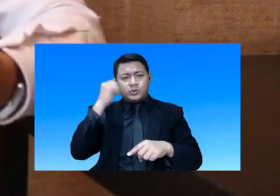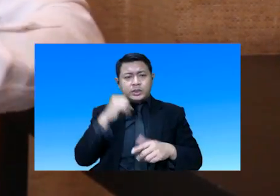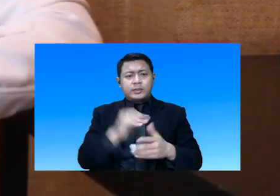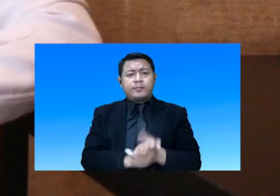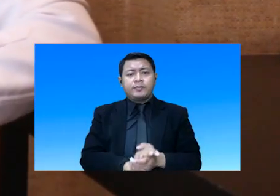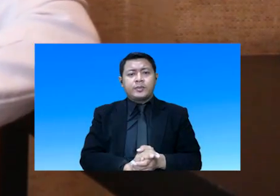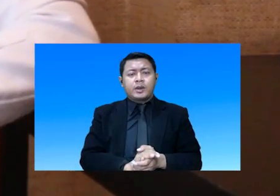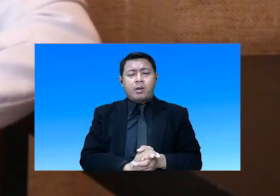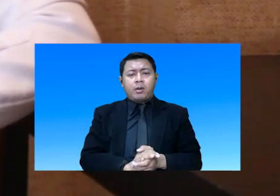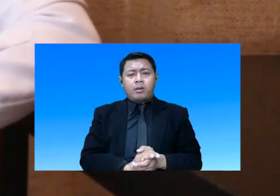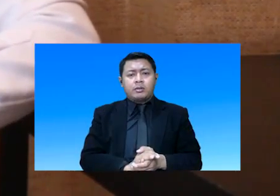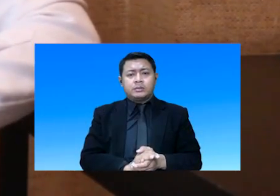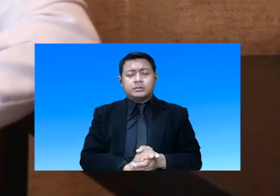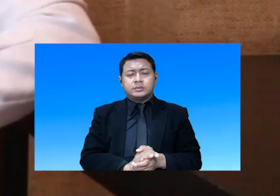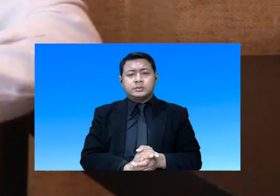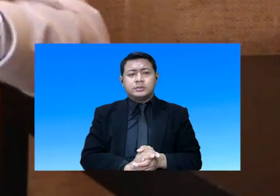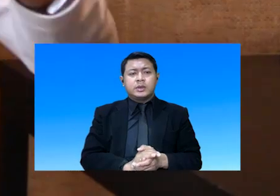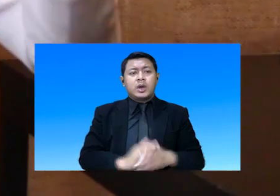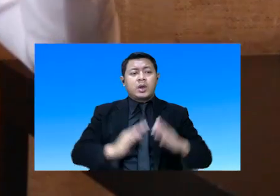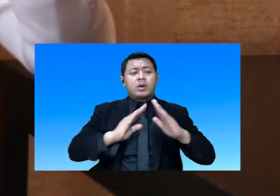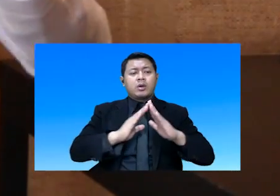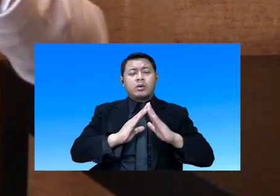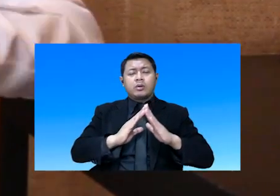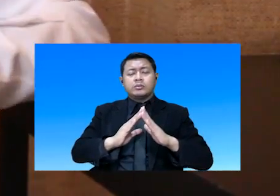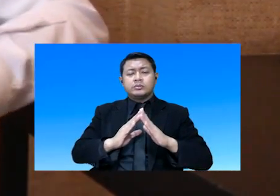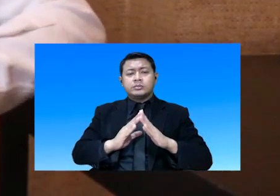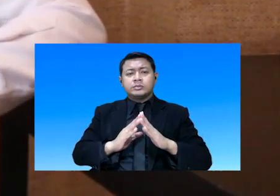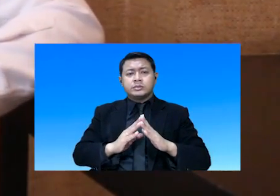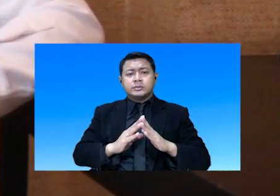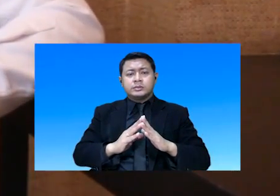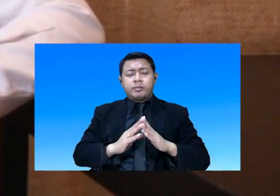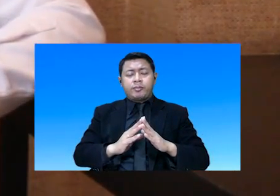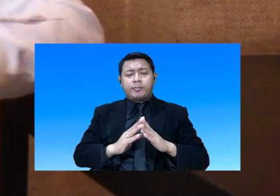aja, ya seperti negara tenda, itu akan menurunkan